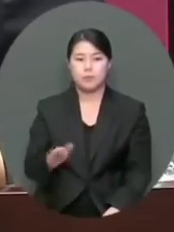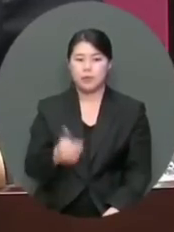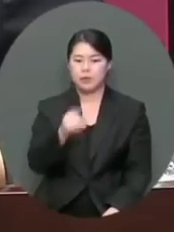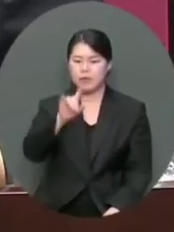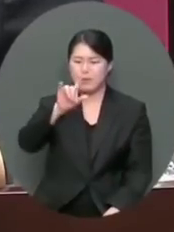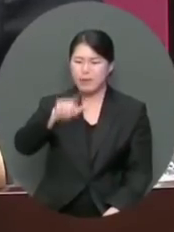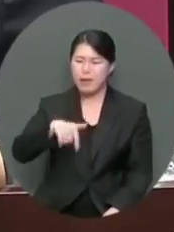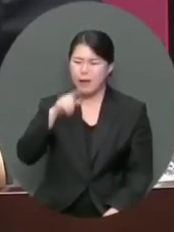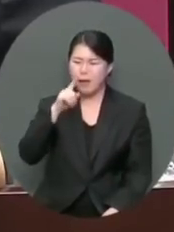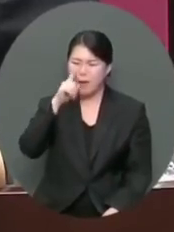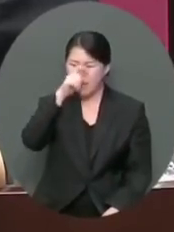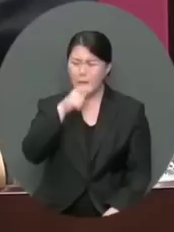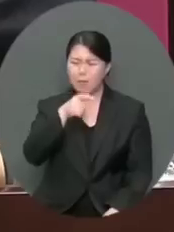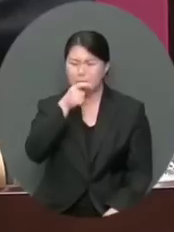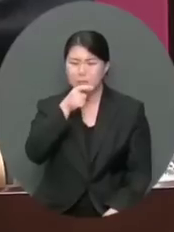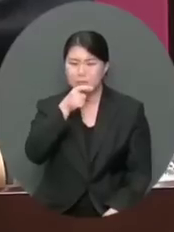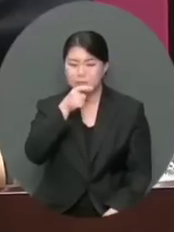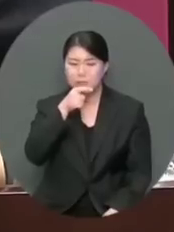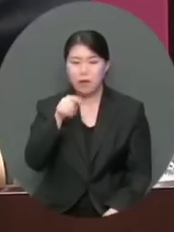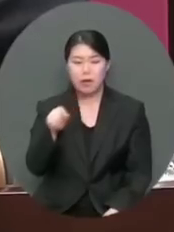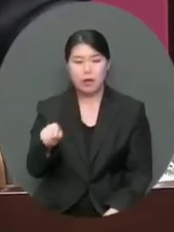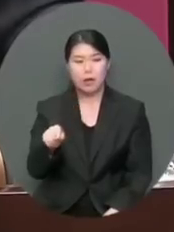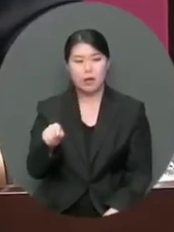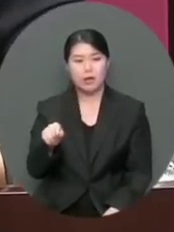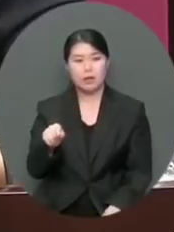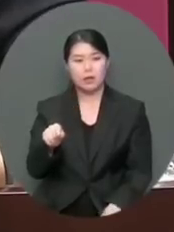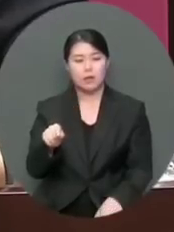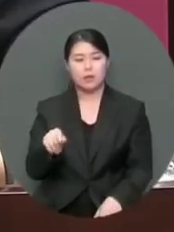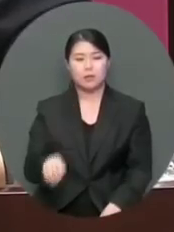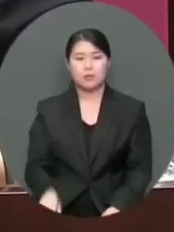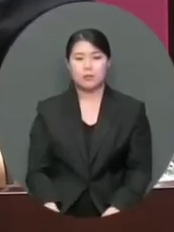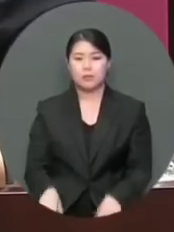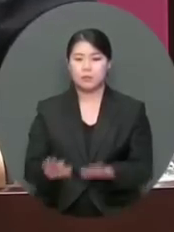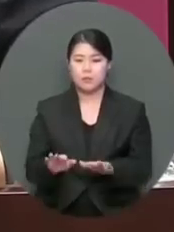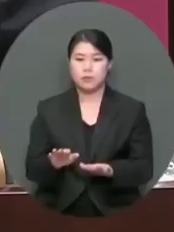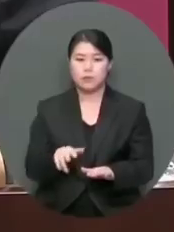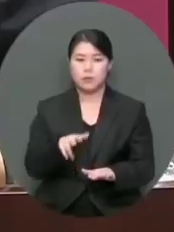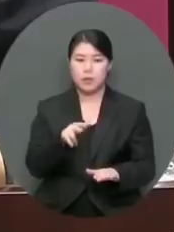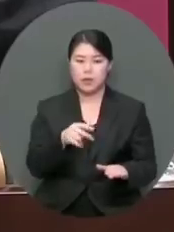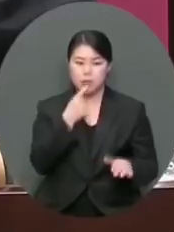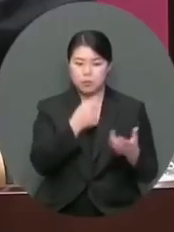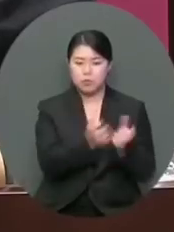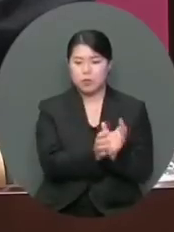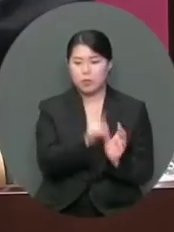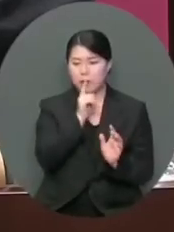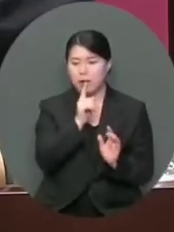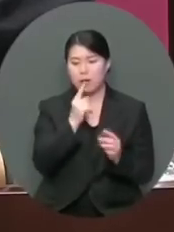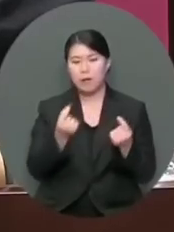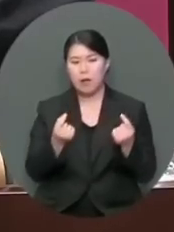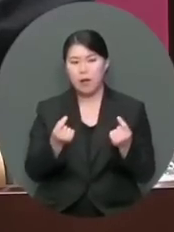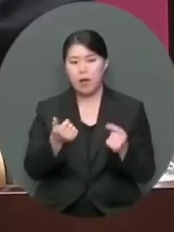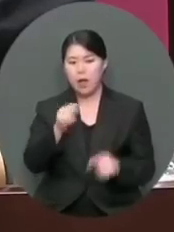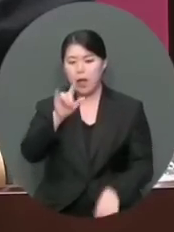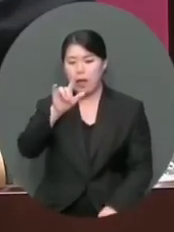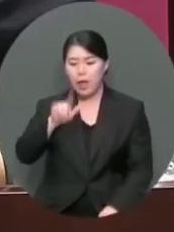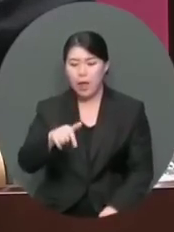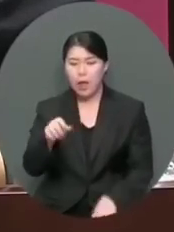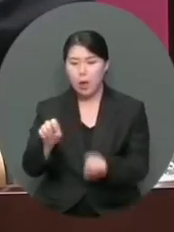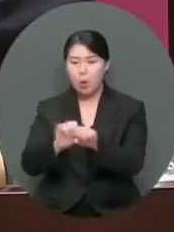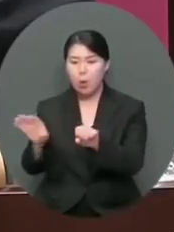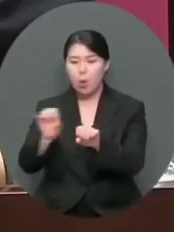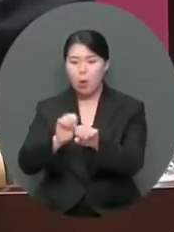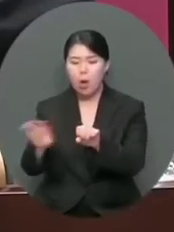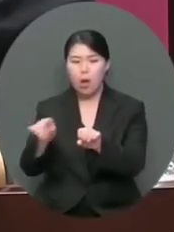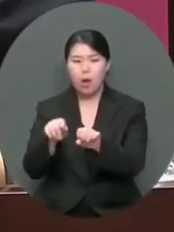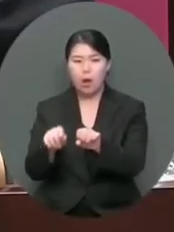오염수를 말씀하시는 지금 의원님께서 의원님과 의원님의 당에 가끔 말씀하시는 핵 오염수